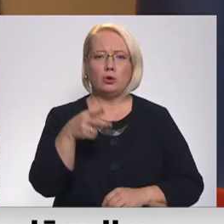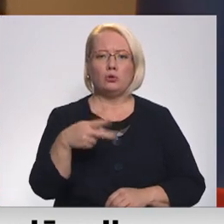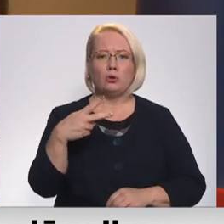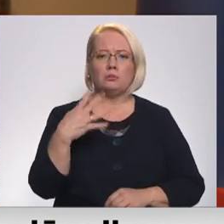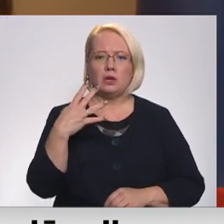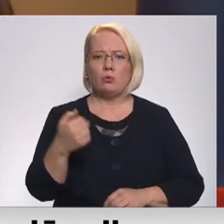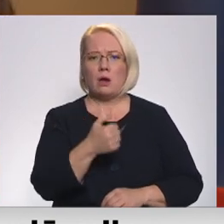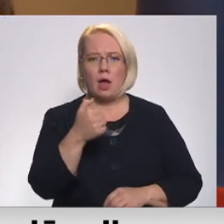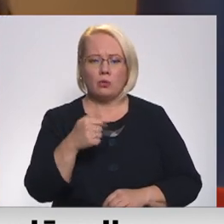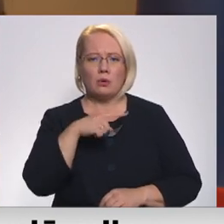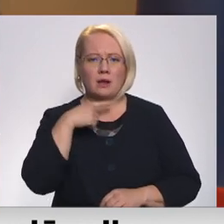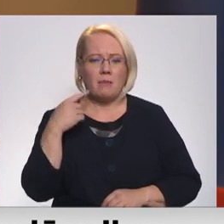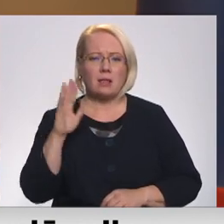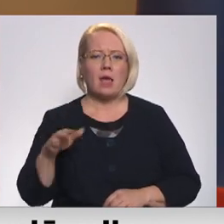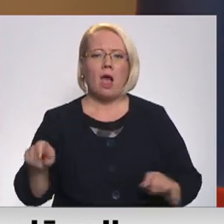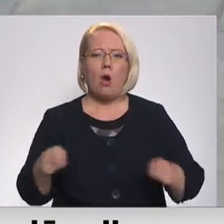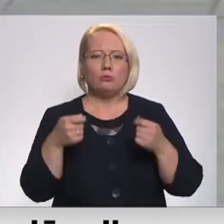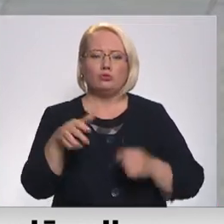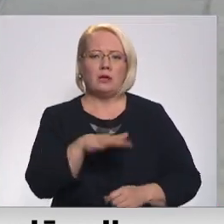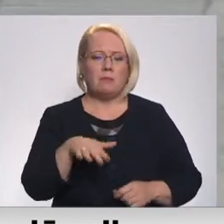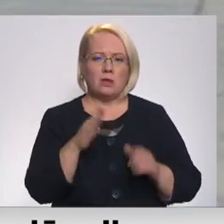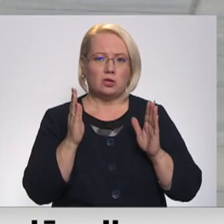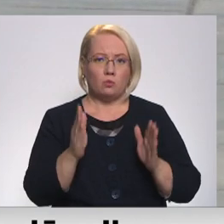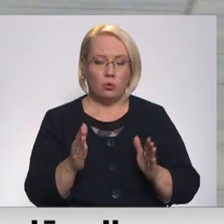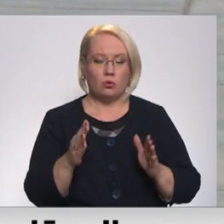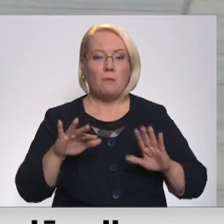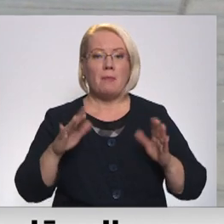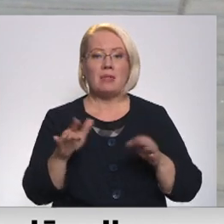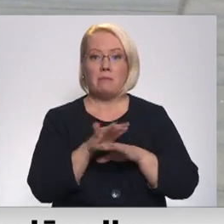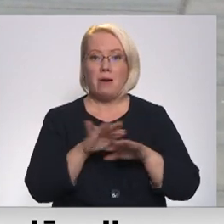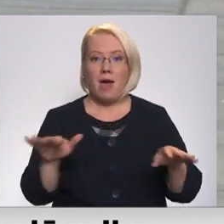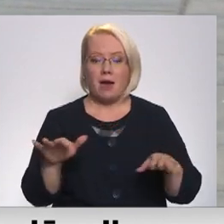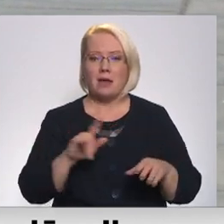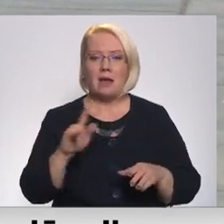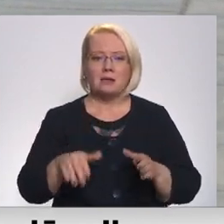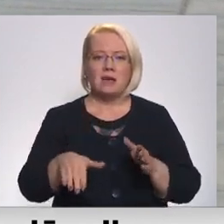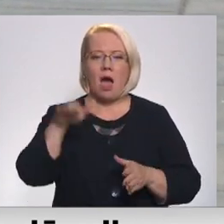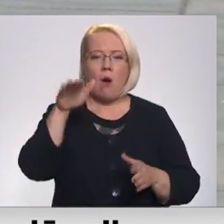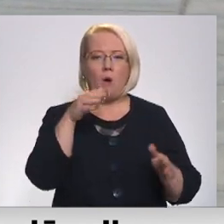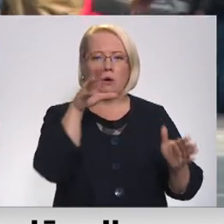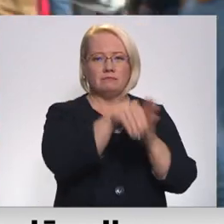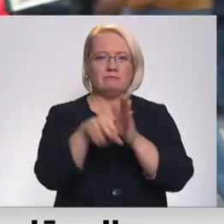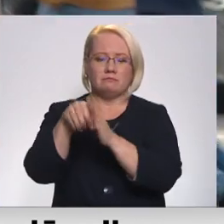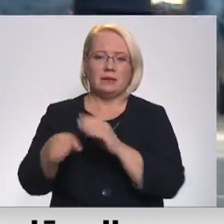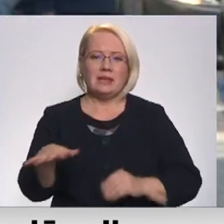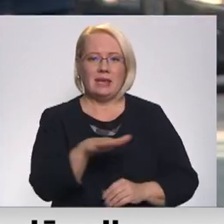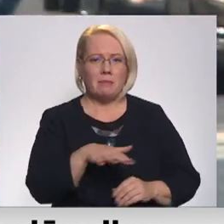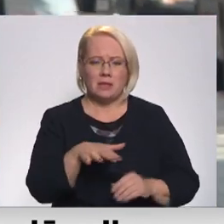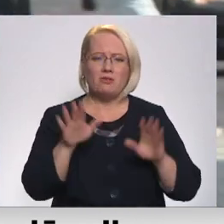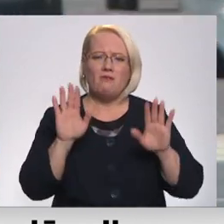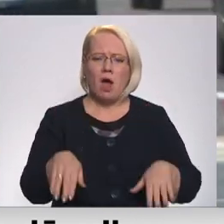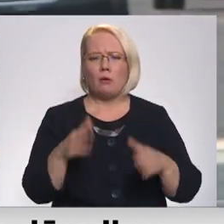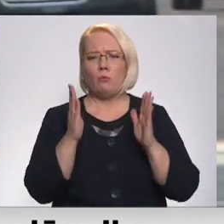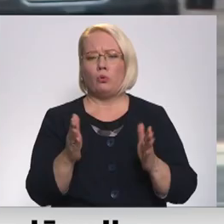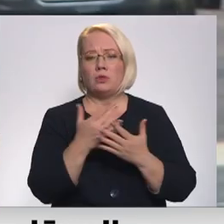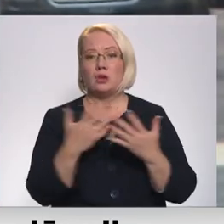Gadu mēs gribētu jau, lai auču ģimenes būtu. Savukārt bērniem, kuri aug savās ģimenēs, kurās arī var būt dažādas